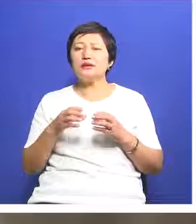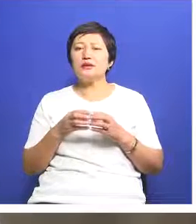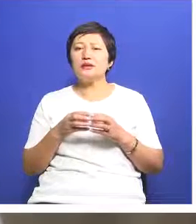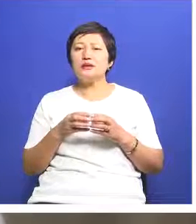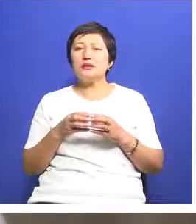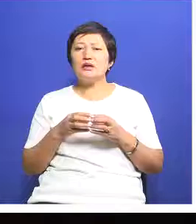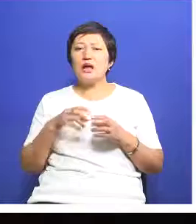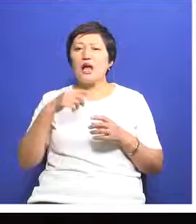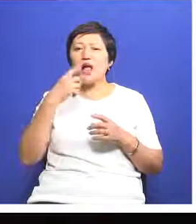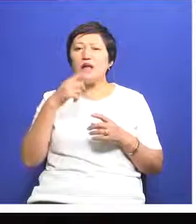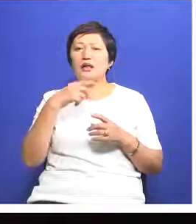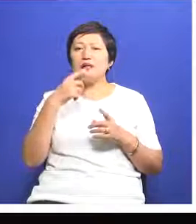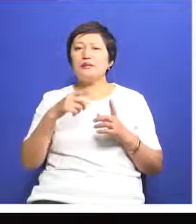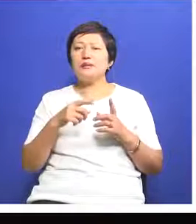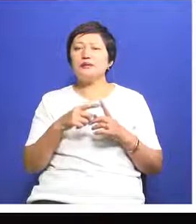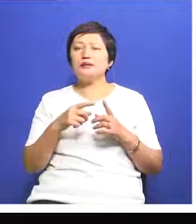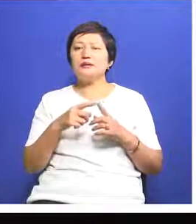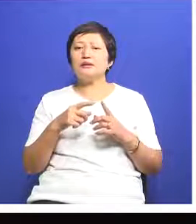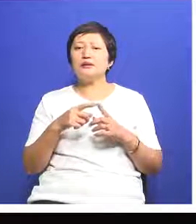Айтып берсін.